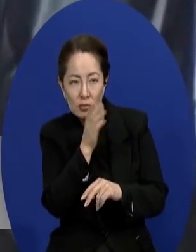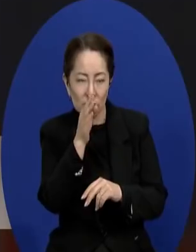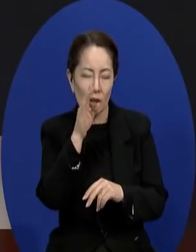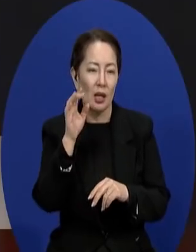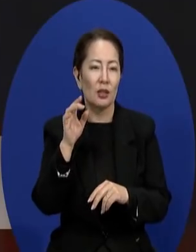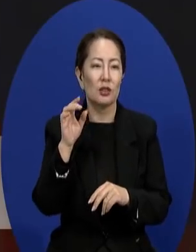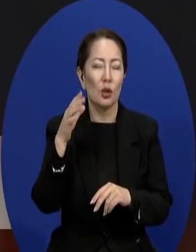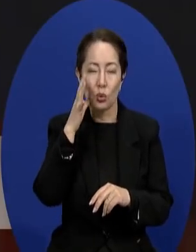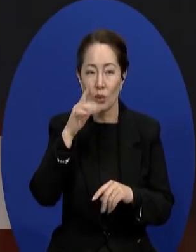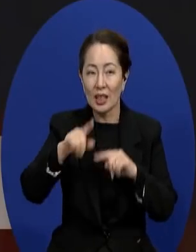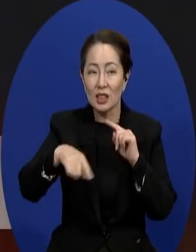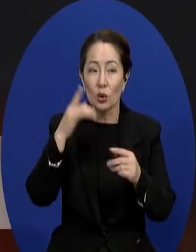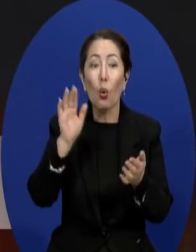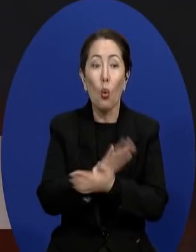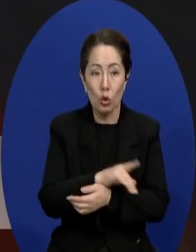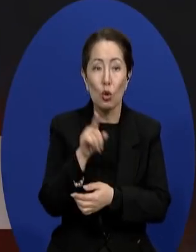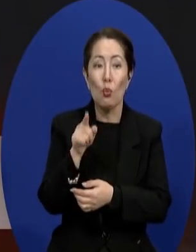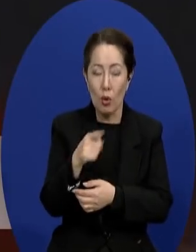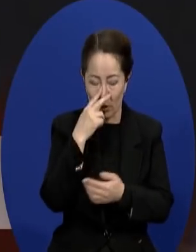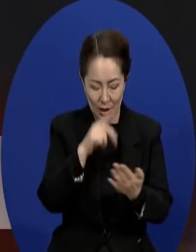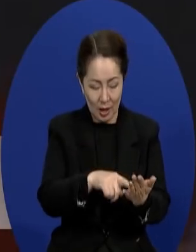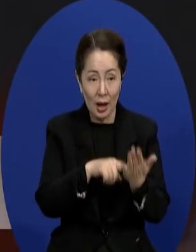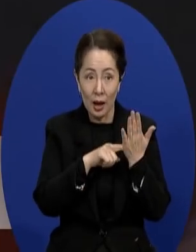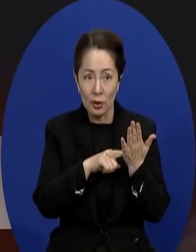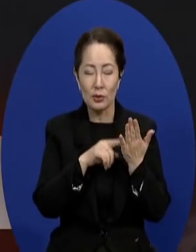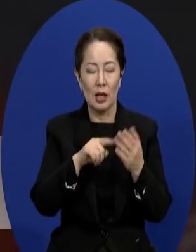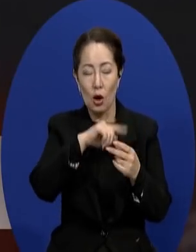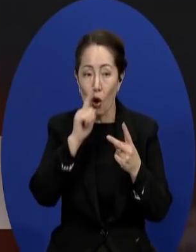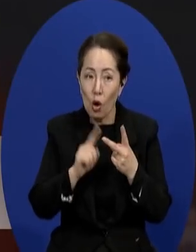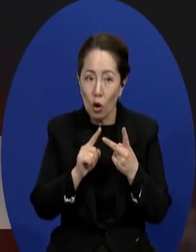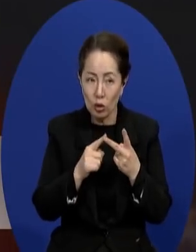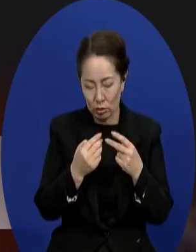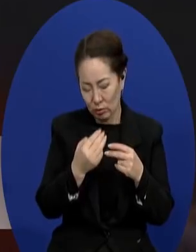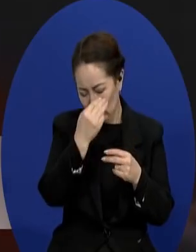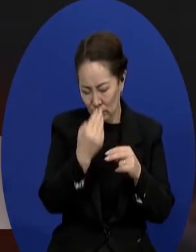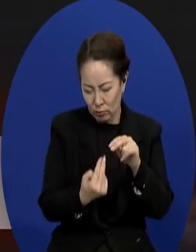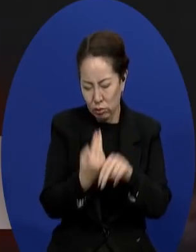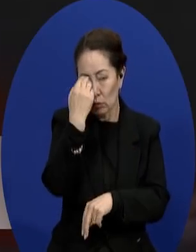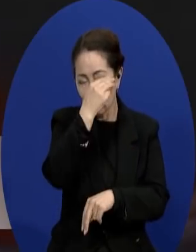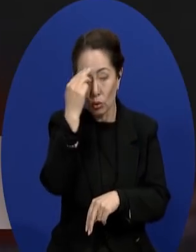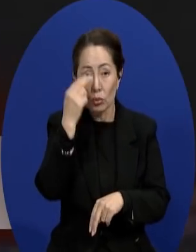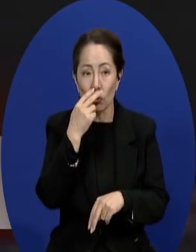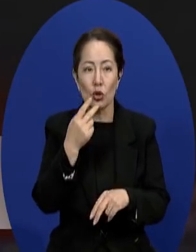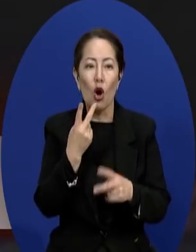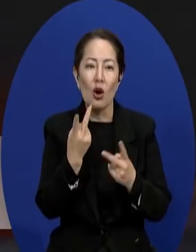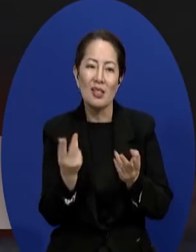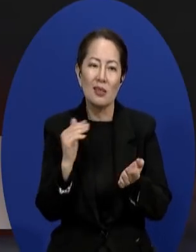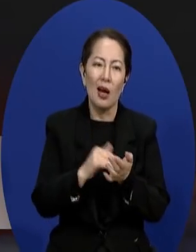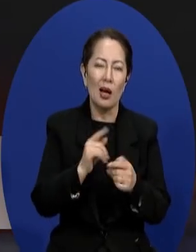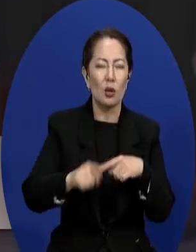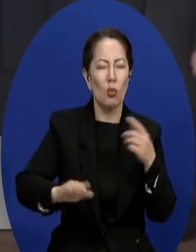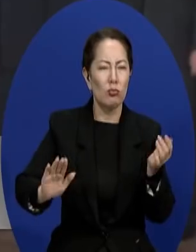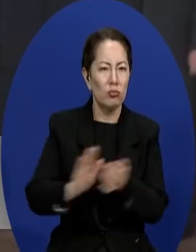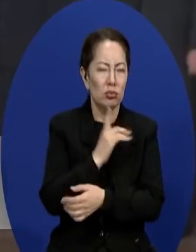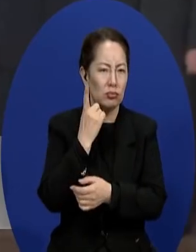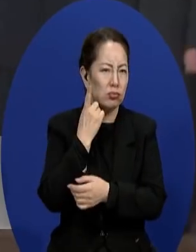тавианы буюу дуунаас хурдан гэсэн үзүүлэлтийг харуулжээ. Харин сүүлийн туршилт нь өмнөх туршилтаас хоёр дахин хурдтай байснаас гадна